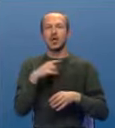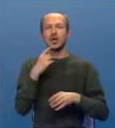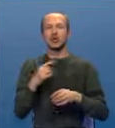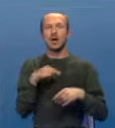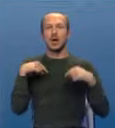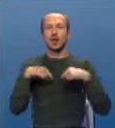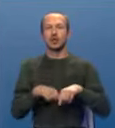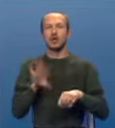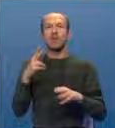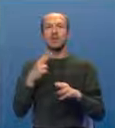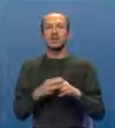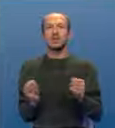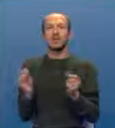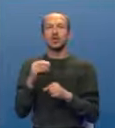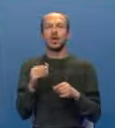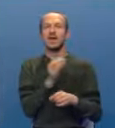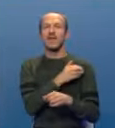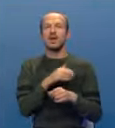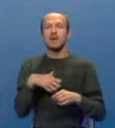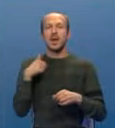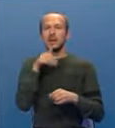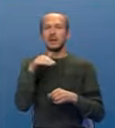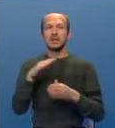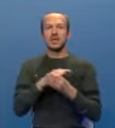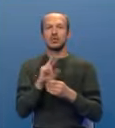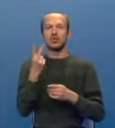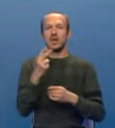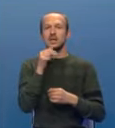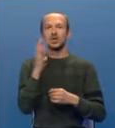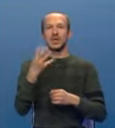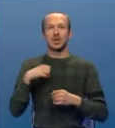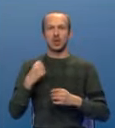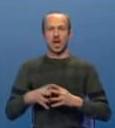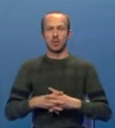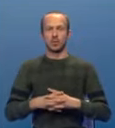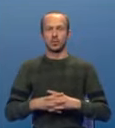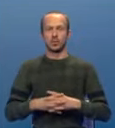se, nažalost, ova bolest sve više javlja kod mladih i djece između 12. i 14. godine.